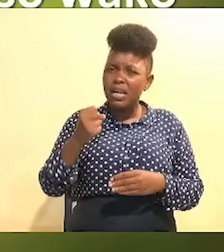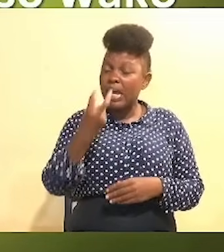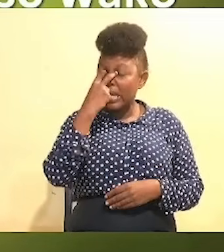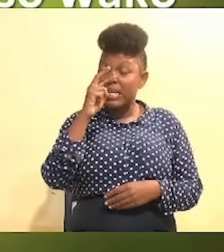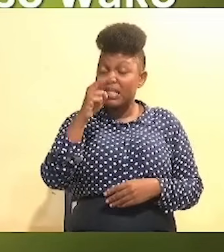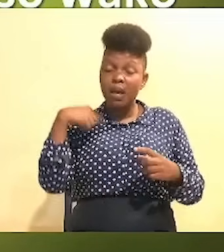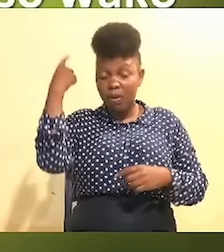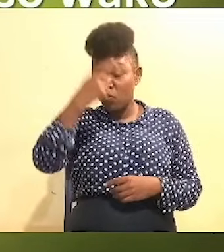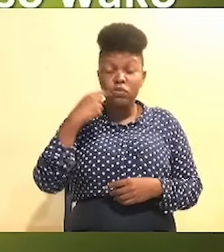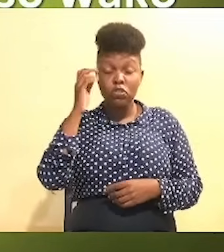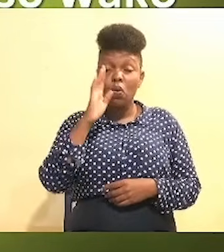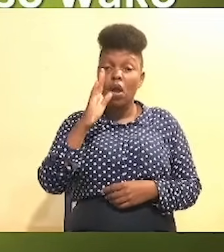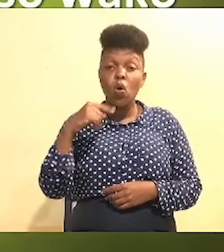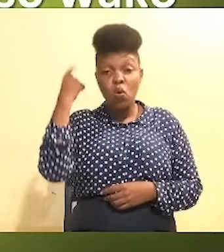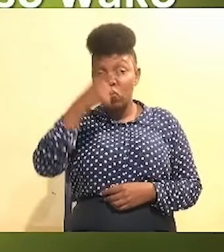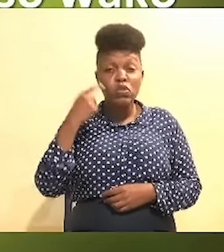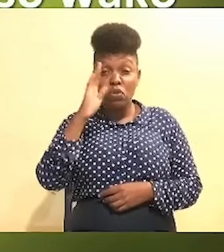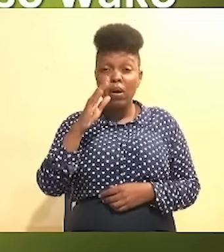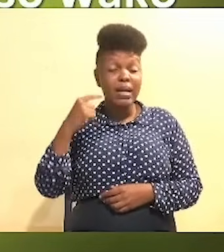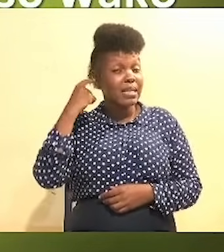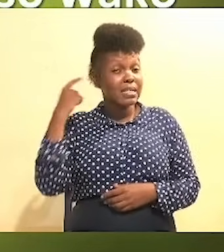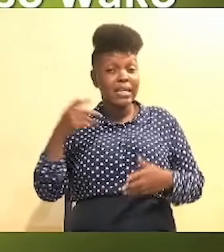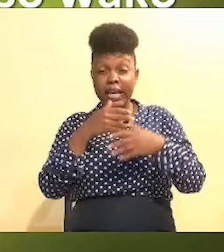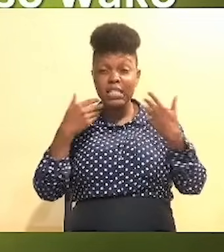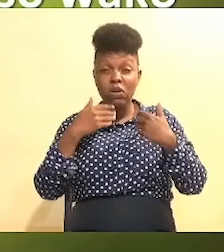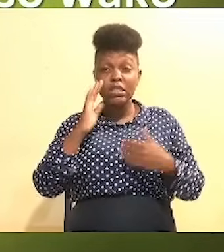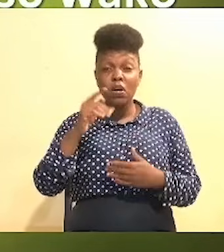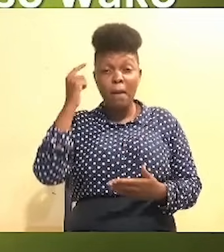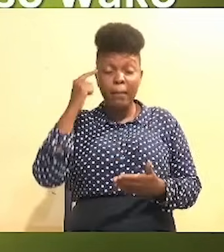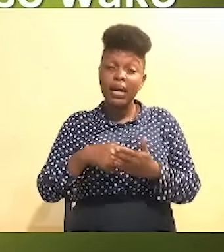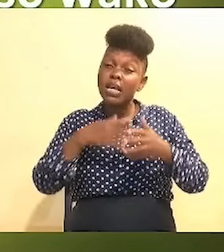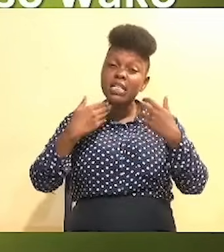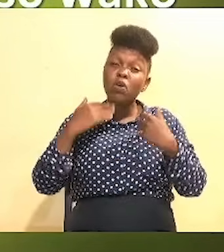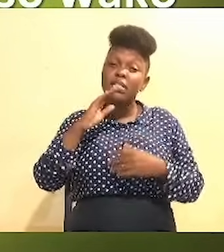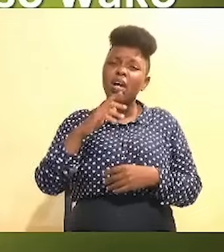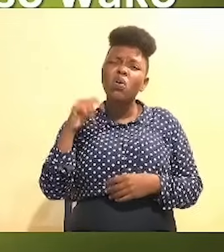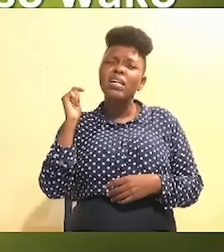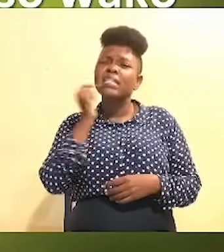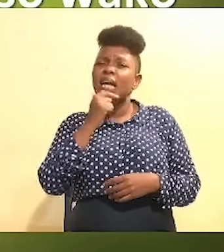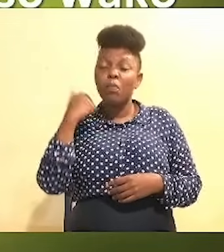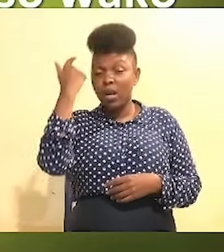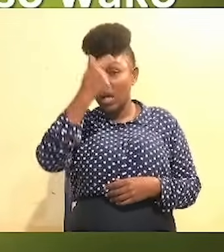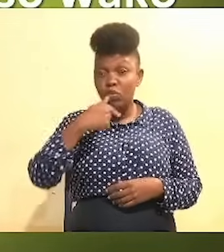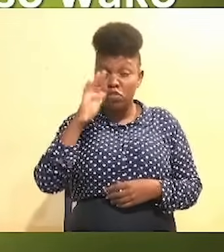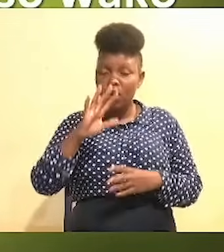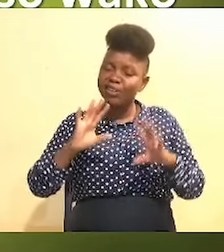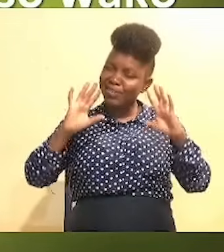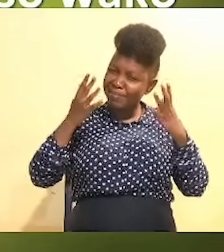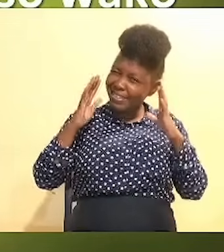wako, uso wako, nisikie sauti yako, maana sauti yako ni tamu na uso wako